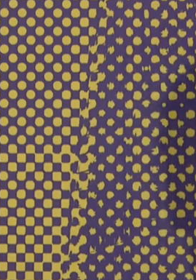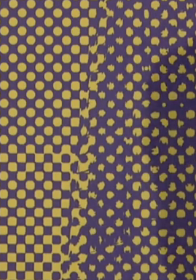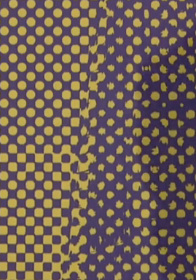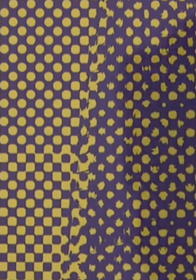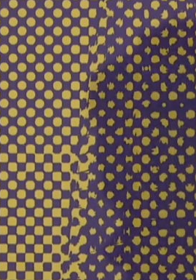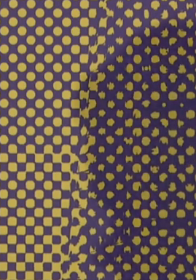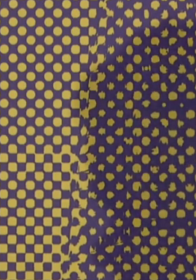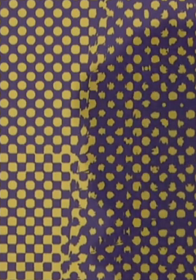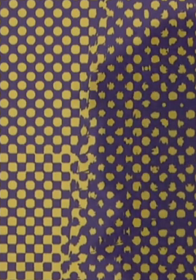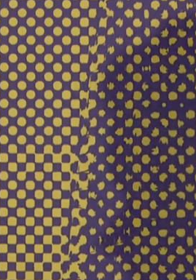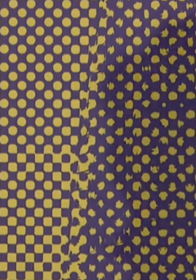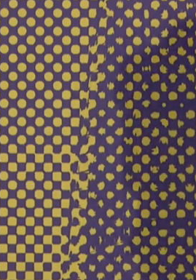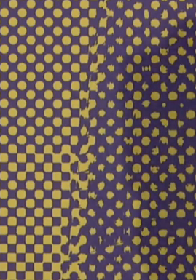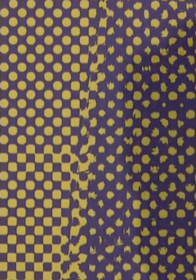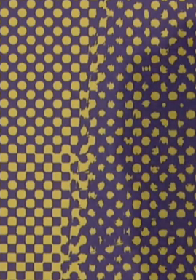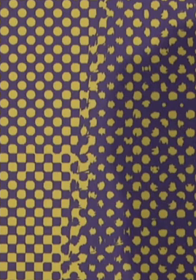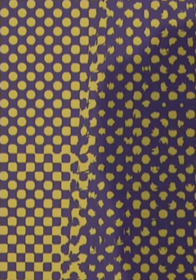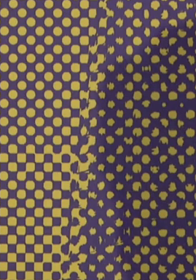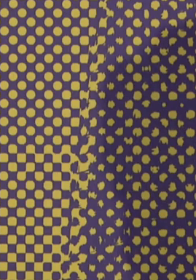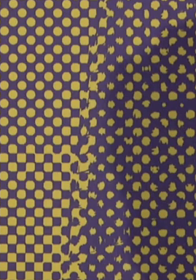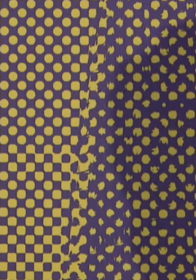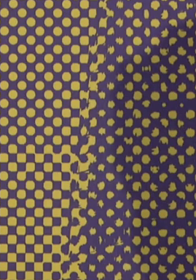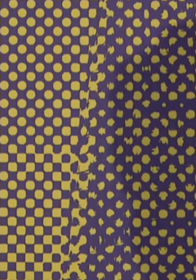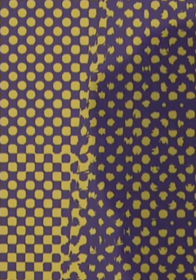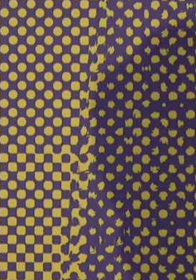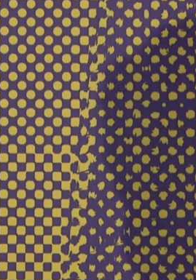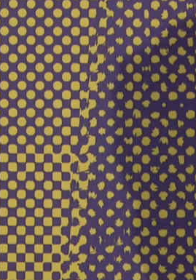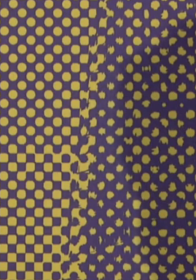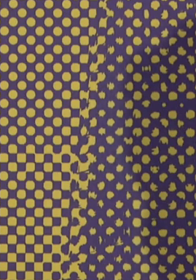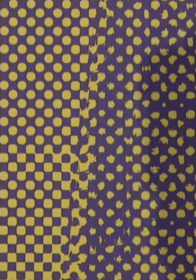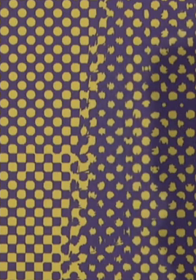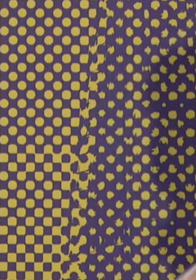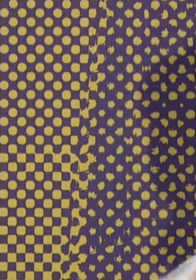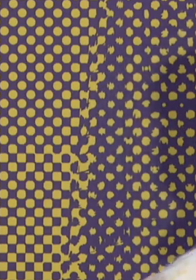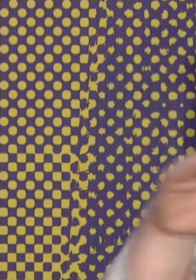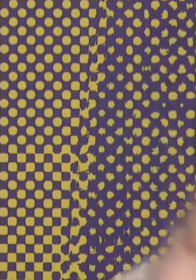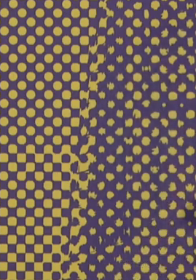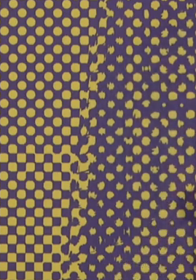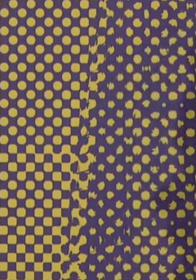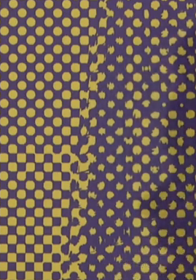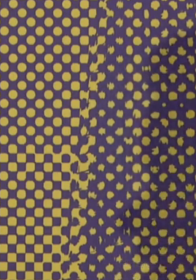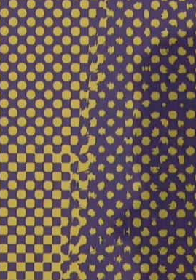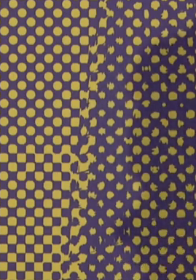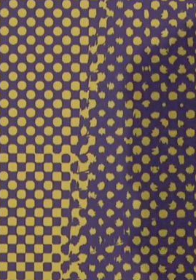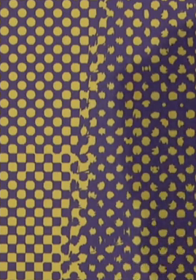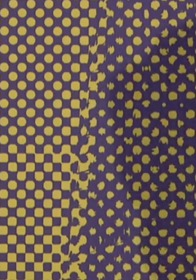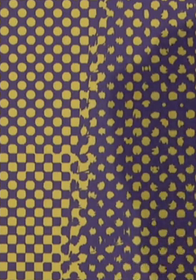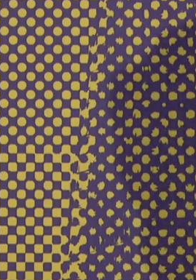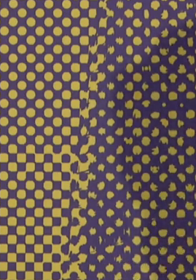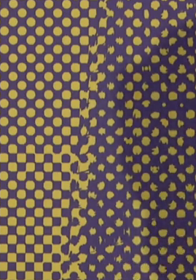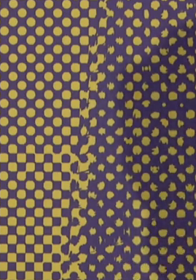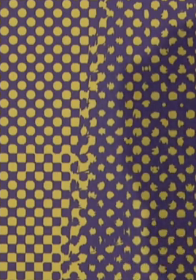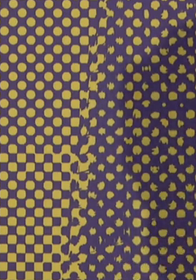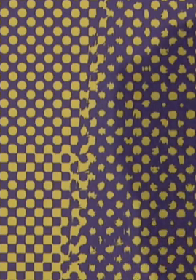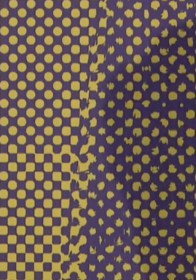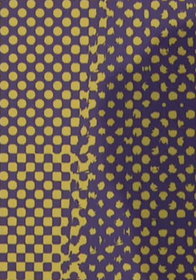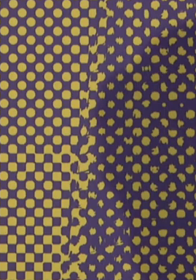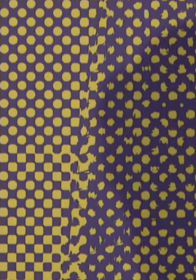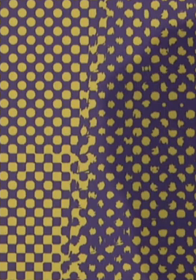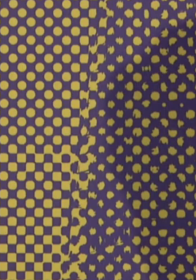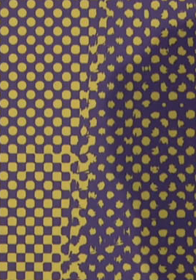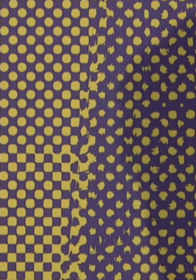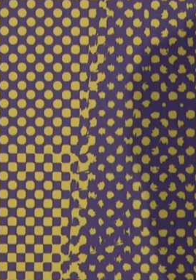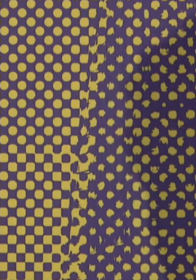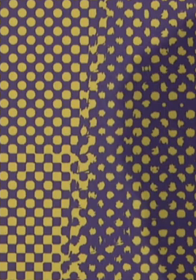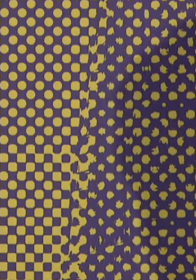den fantastiska Stockholmspolisen som gör ett enormt arbete för att bryta gängkriminaliteten. Och då måste jag